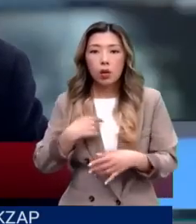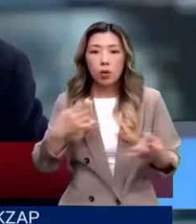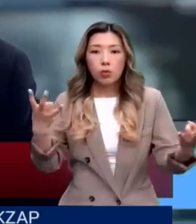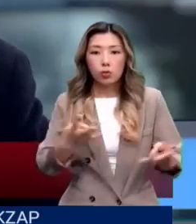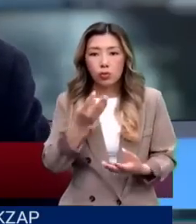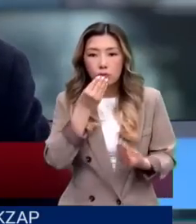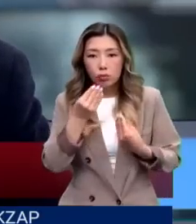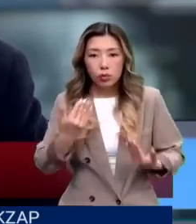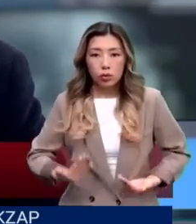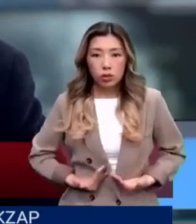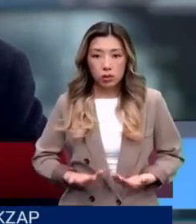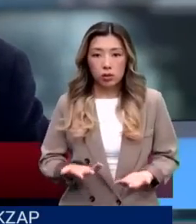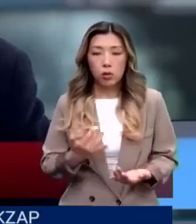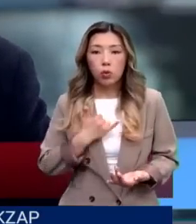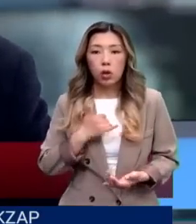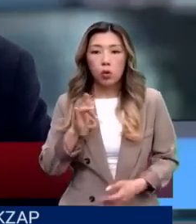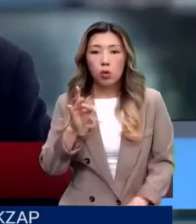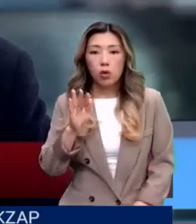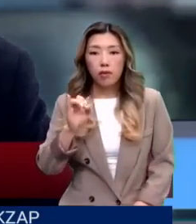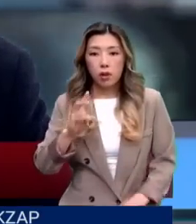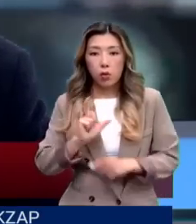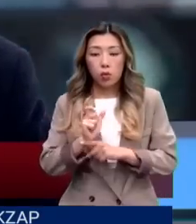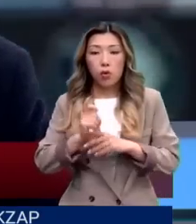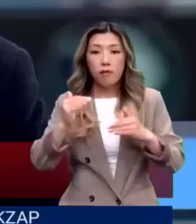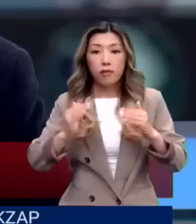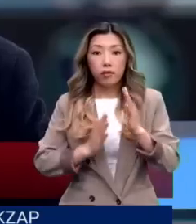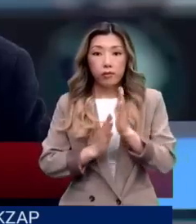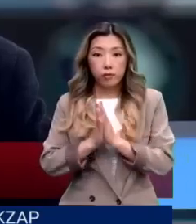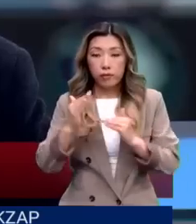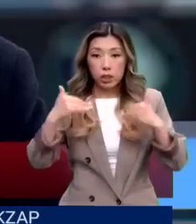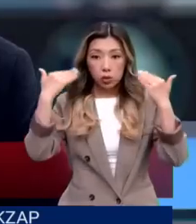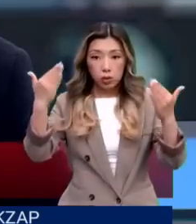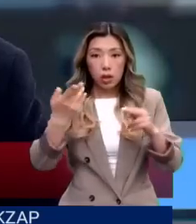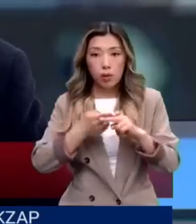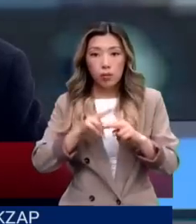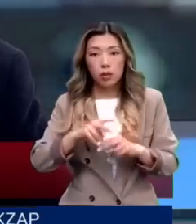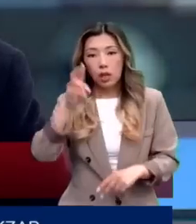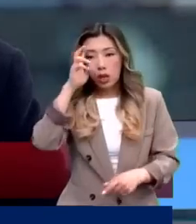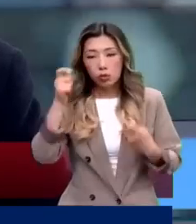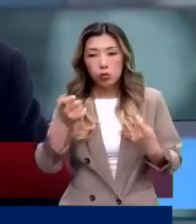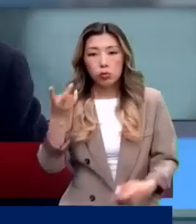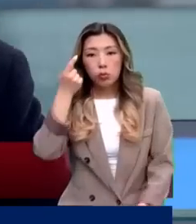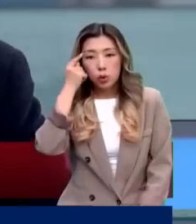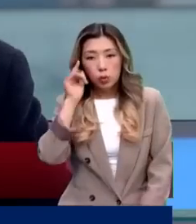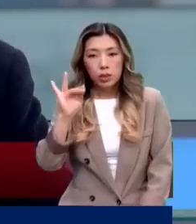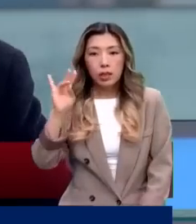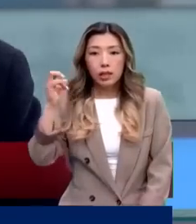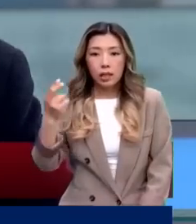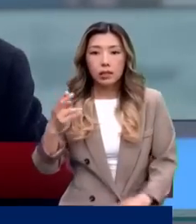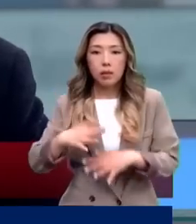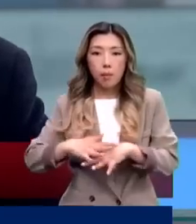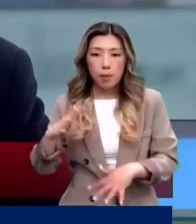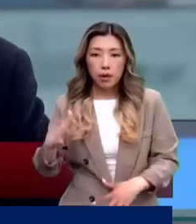Уровень у нас очень высокий. Я думаю, что правительство должно этим озаботиться, и Национальный банк, и